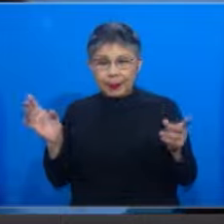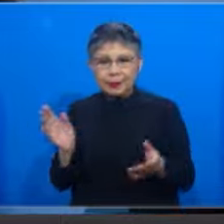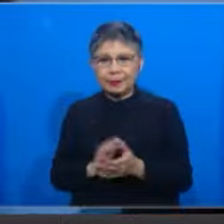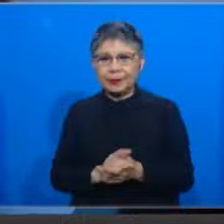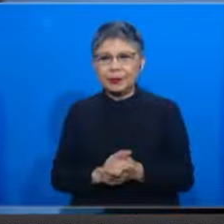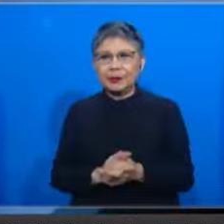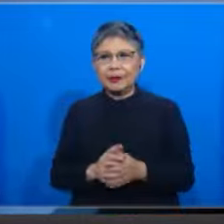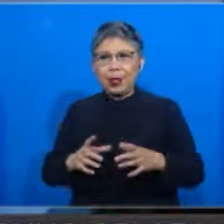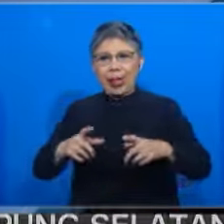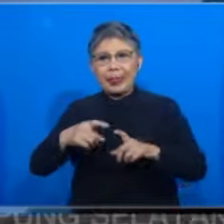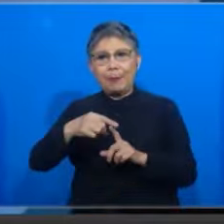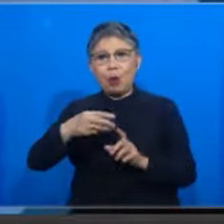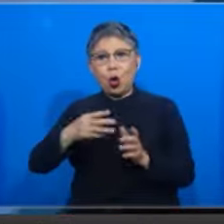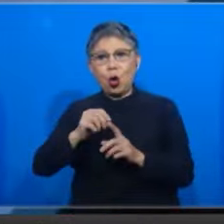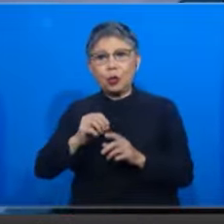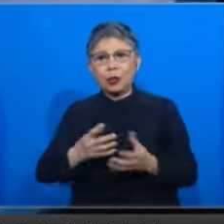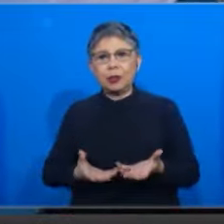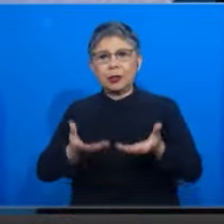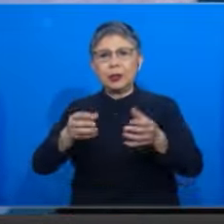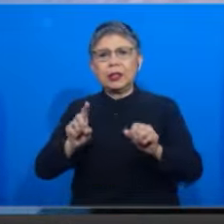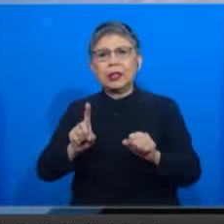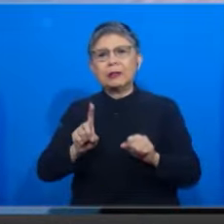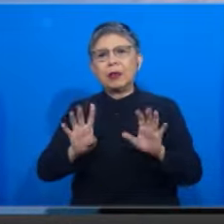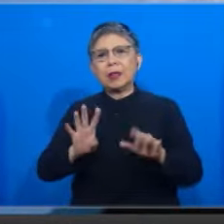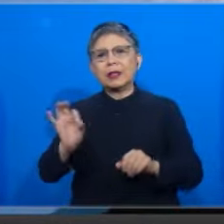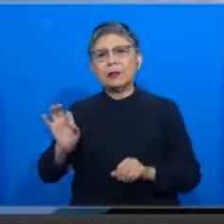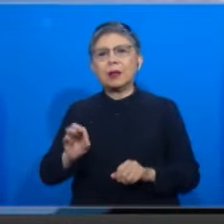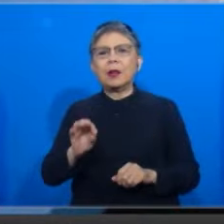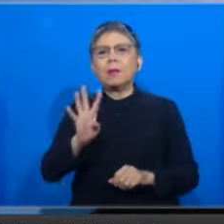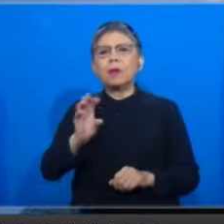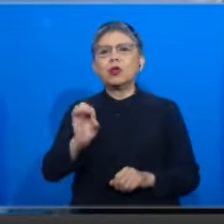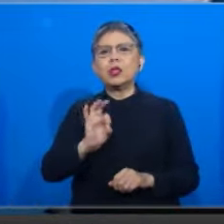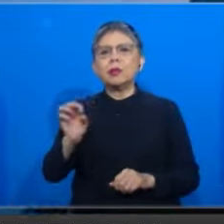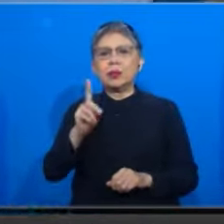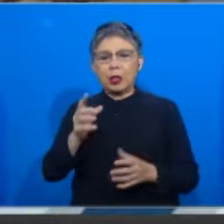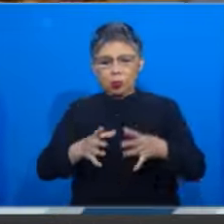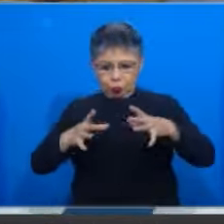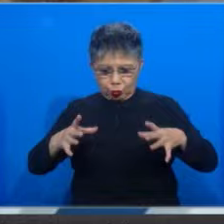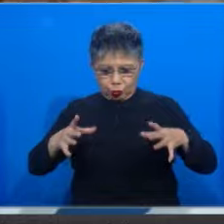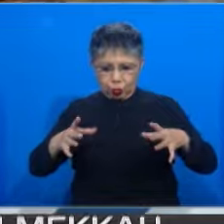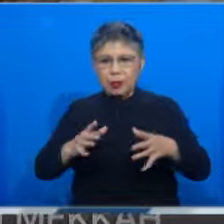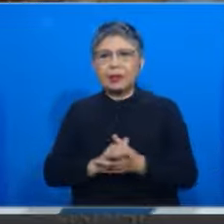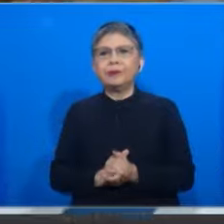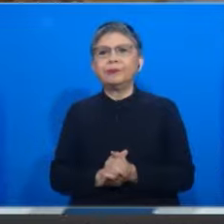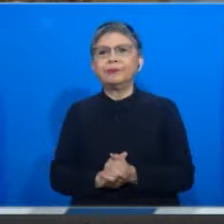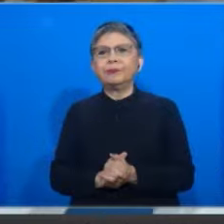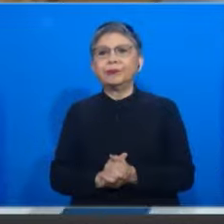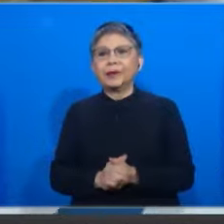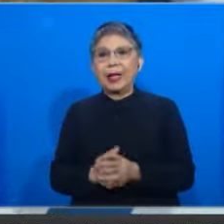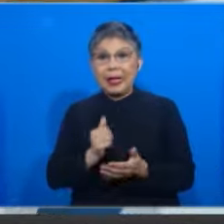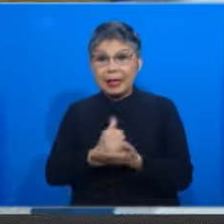Sego tempong di rumah makan ini dibanderol mulai Rp19.000 hingga Rp40.000 per porsi. Kalau sego tempong iga bakar khas